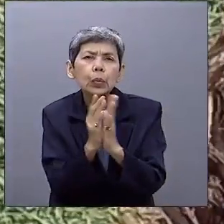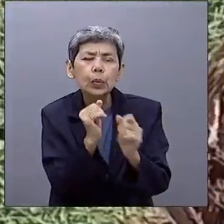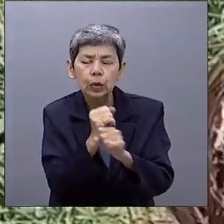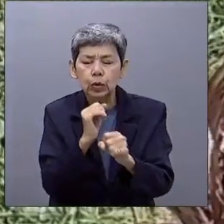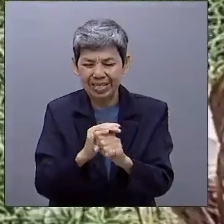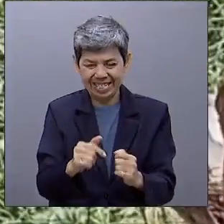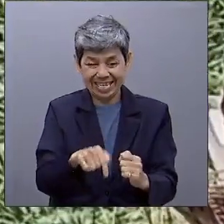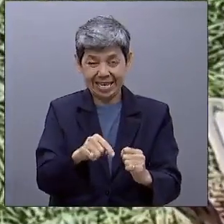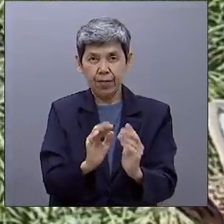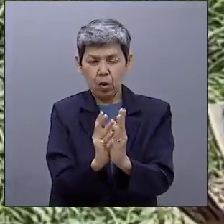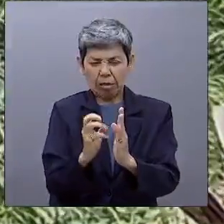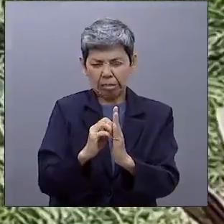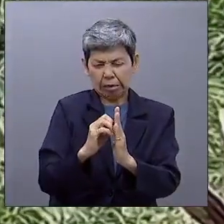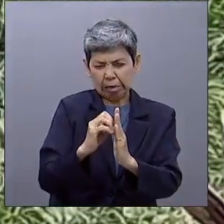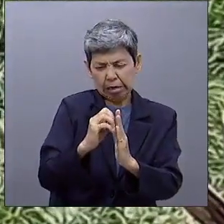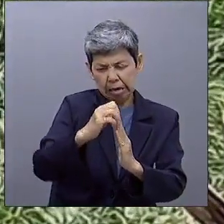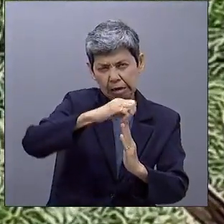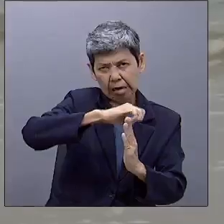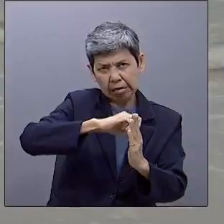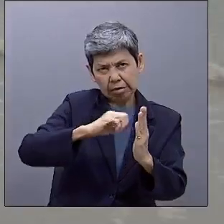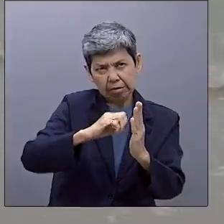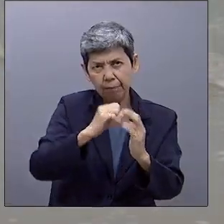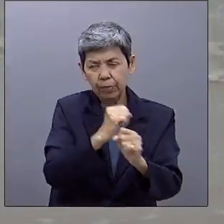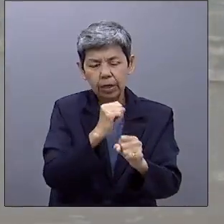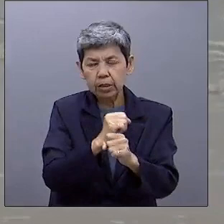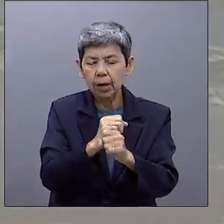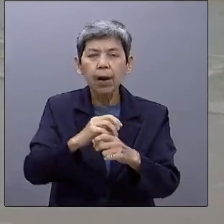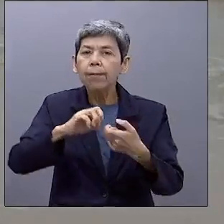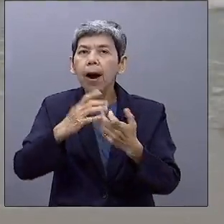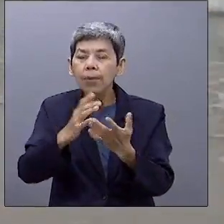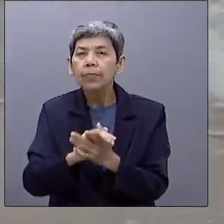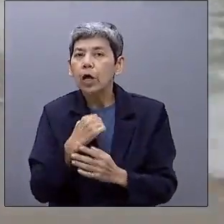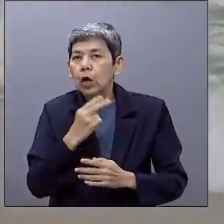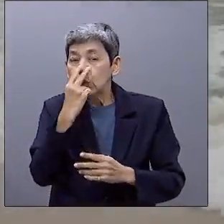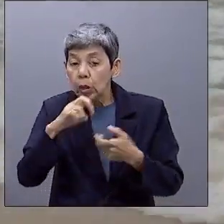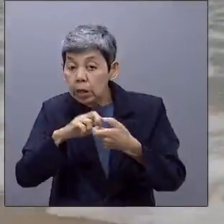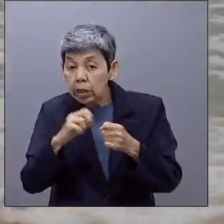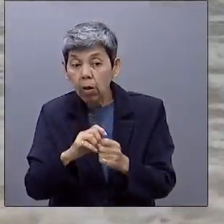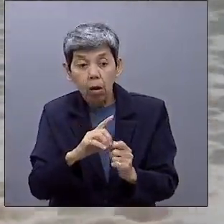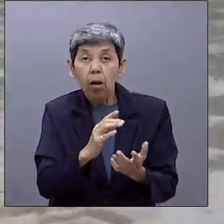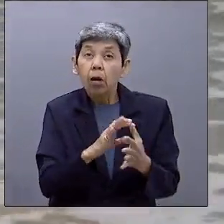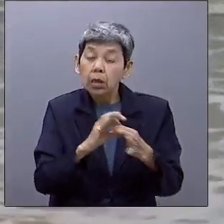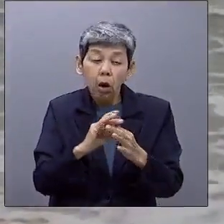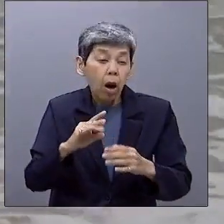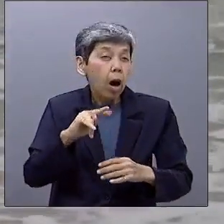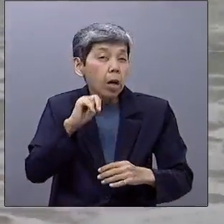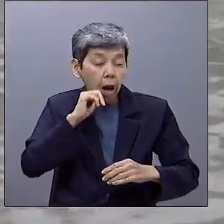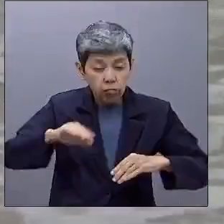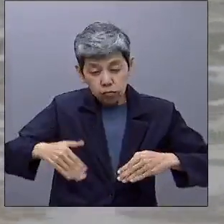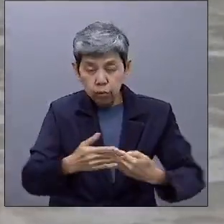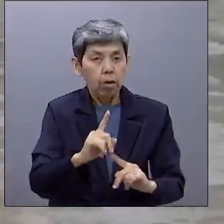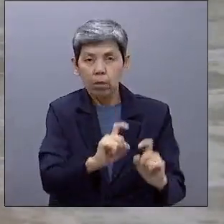อะตอมซึ่งแพลงตอนพืชสกุลนี้ไม่สร้างสารชีวพิษและไม่พบการตายของสัตว์น้ำในพื้นที่